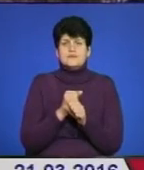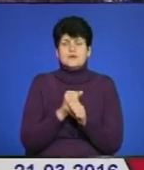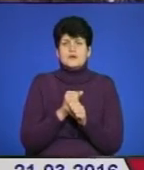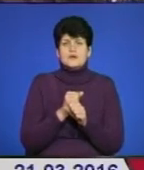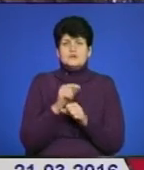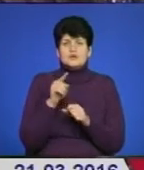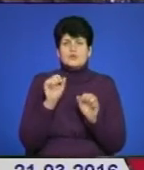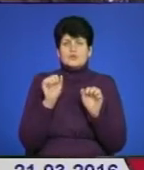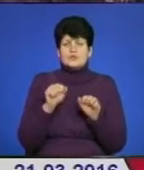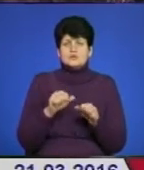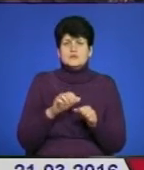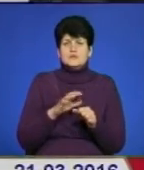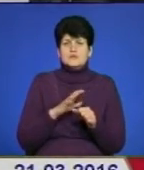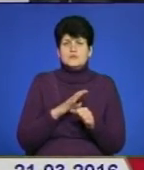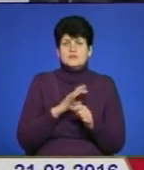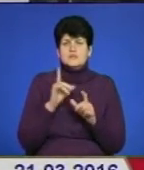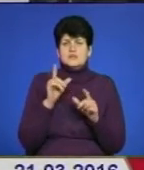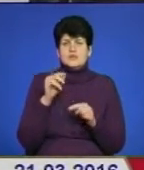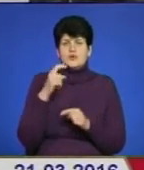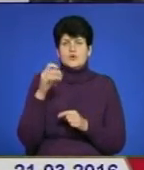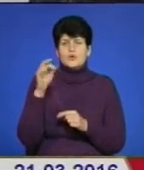можна було, ми все приїжджали в Ходачки.